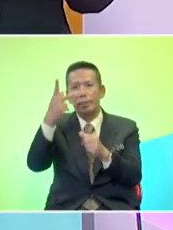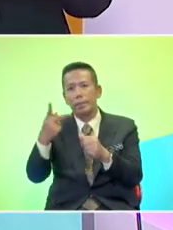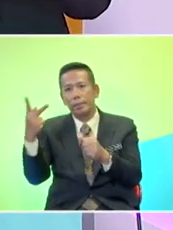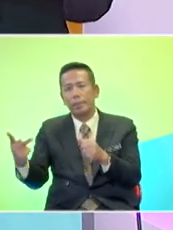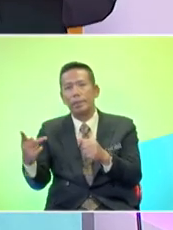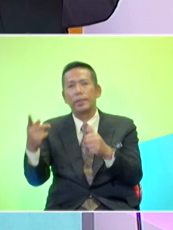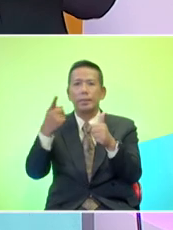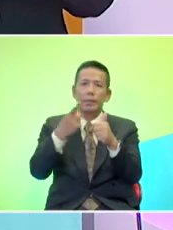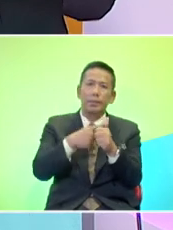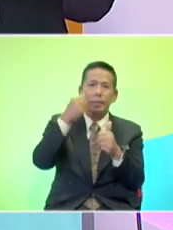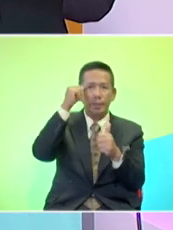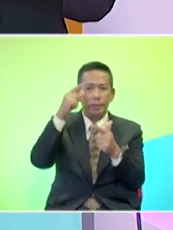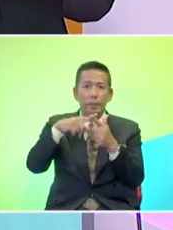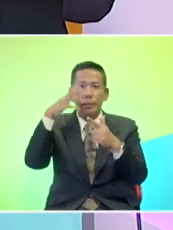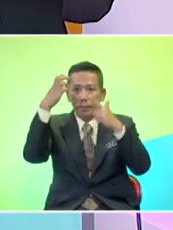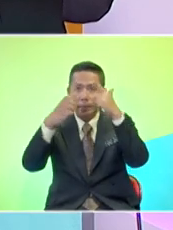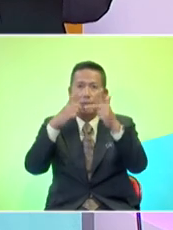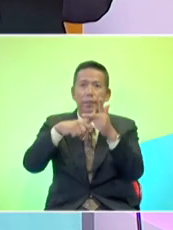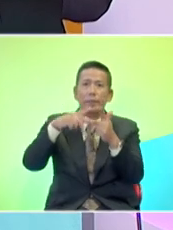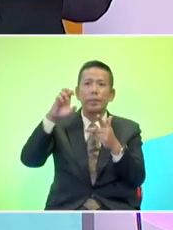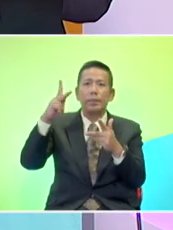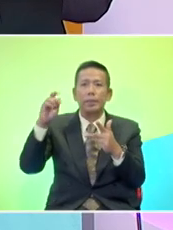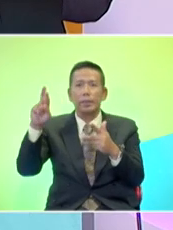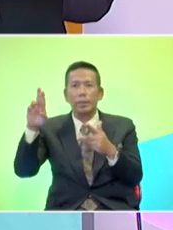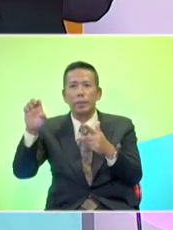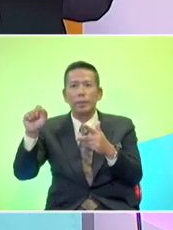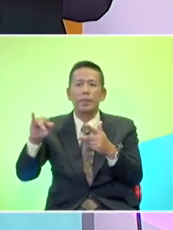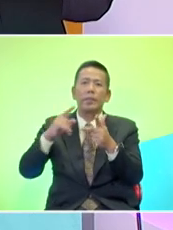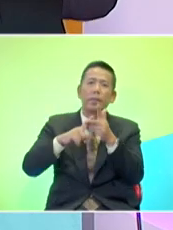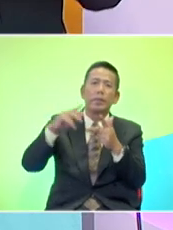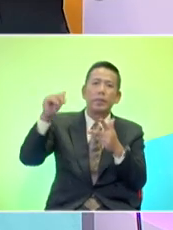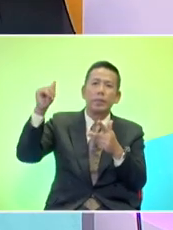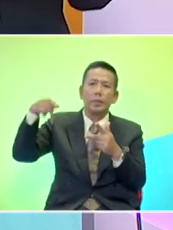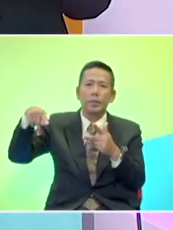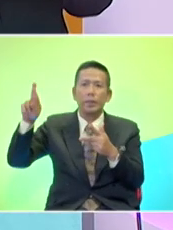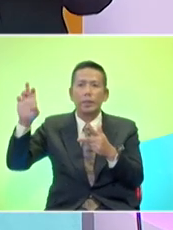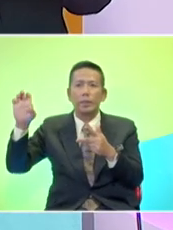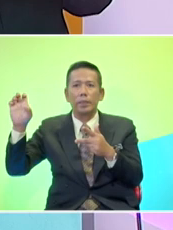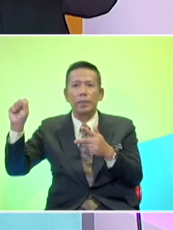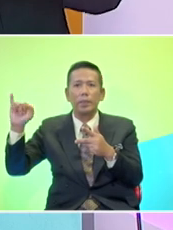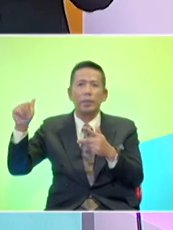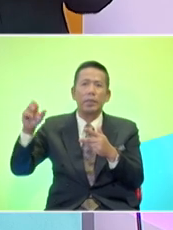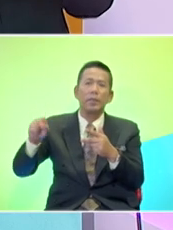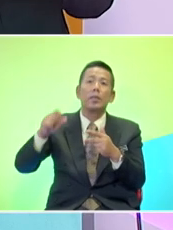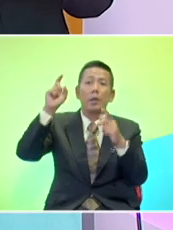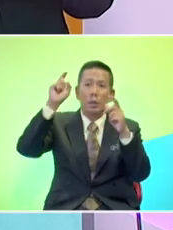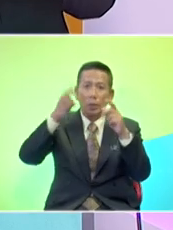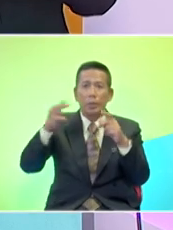persepsi eksplorasi ekspresi dan juga apresiasi murid-murid kede tahu